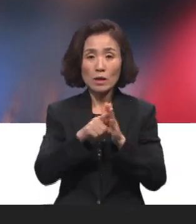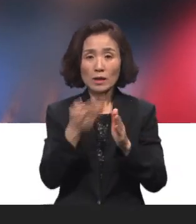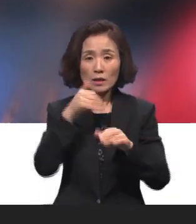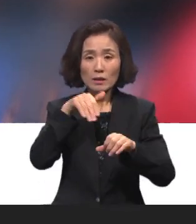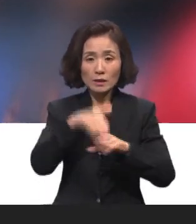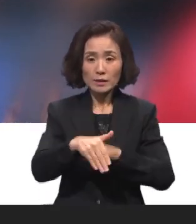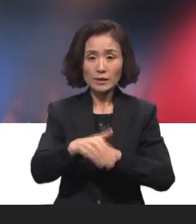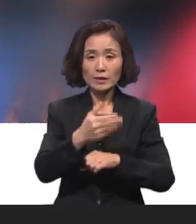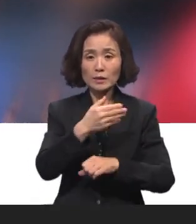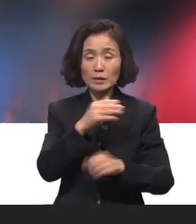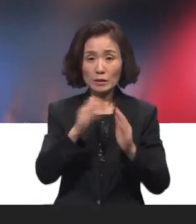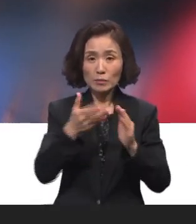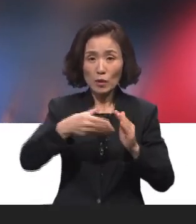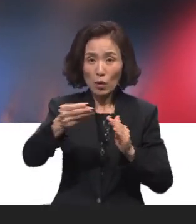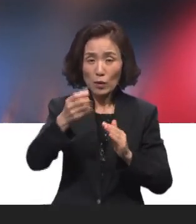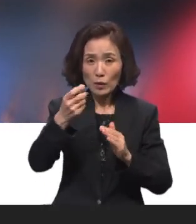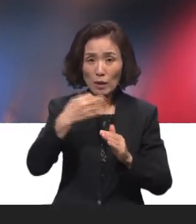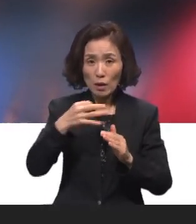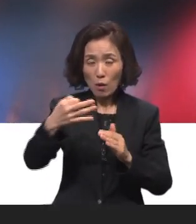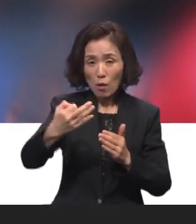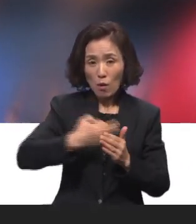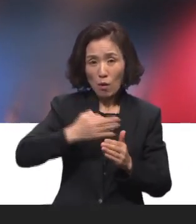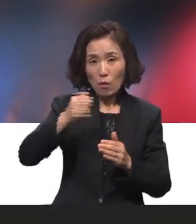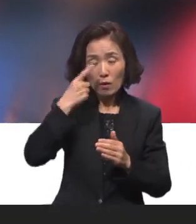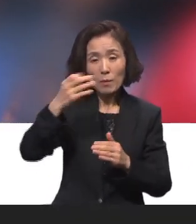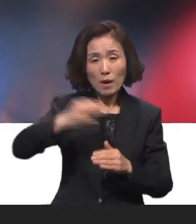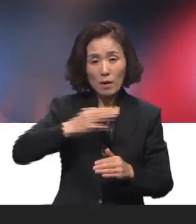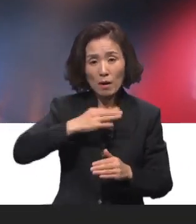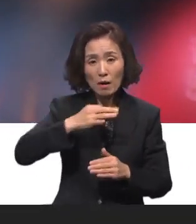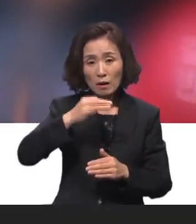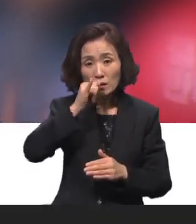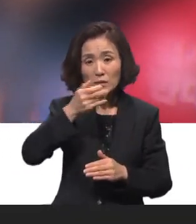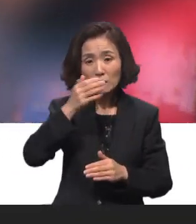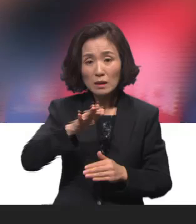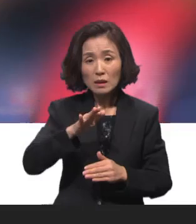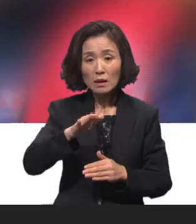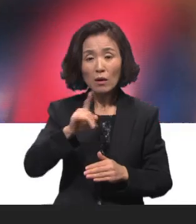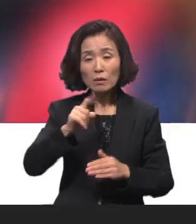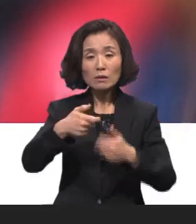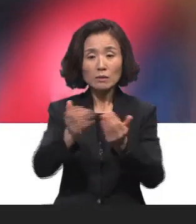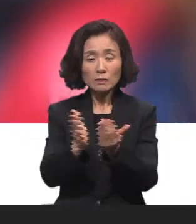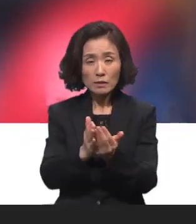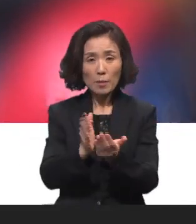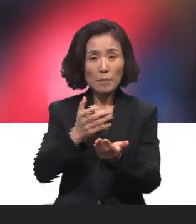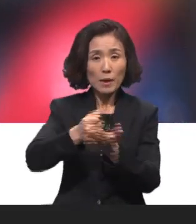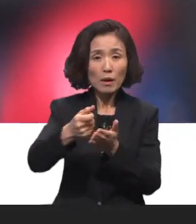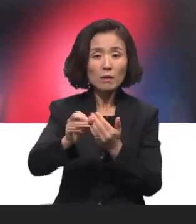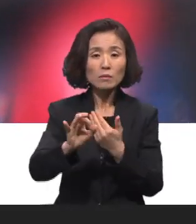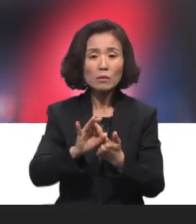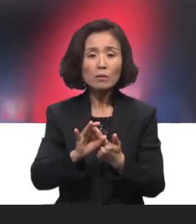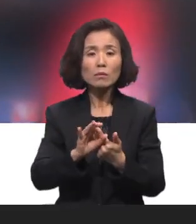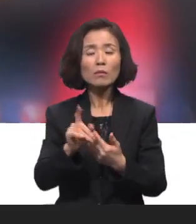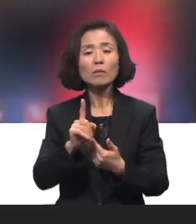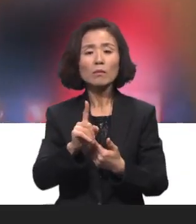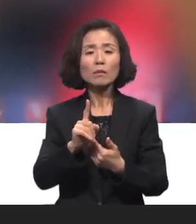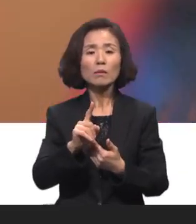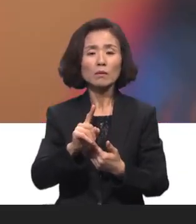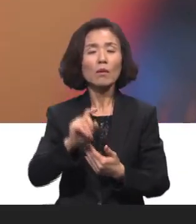생계하고 우리가 하고 있는데 이것마저도 만약에 오늘 지방이나 단체에서 대상자가 되면